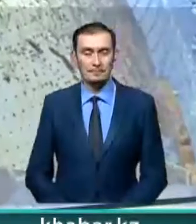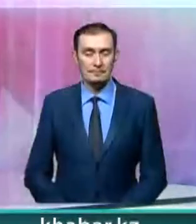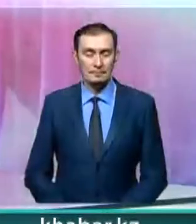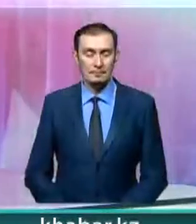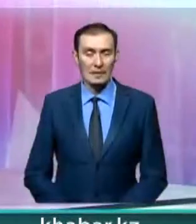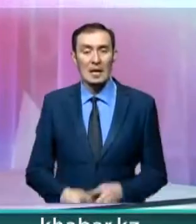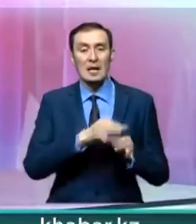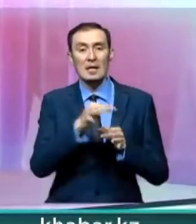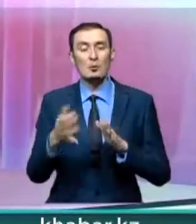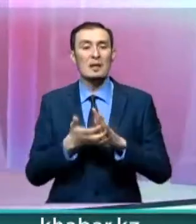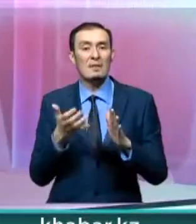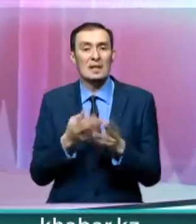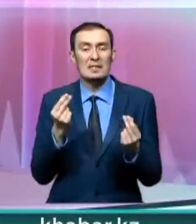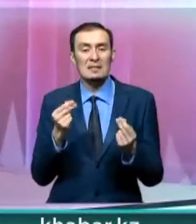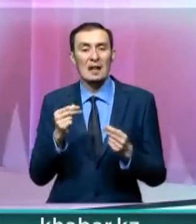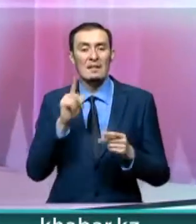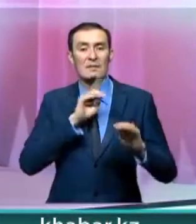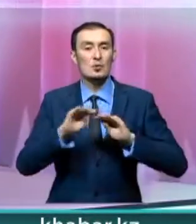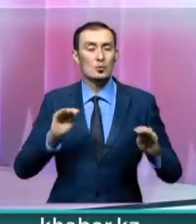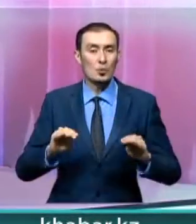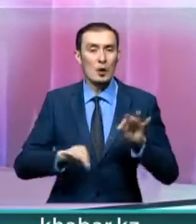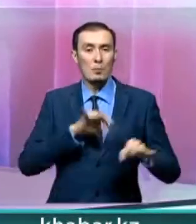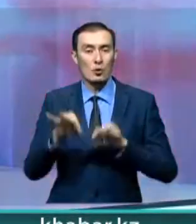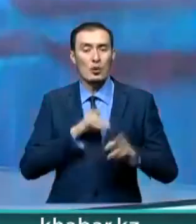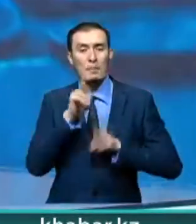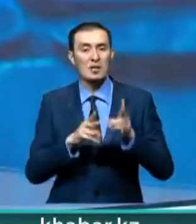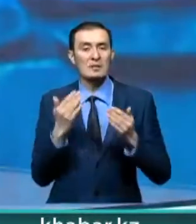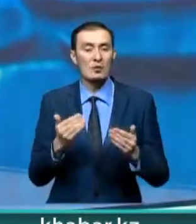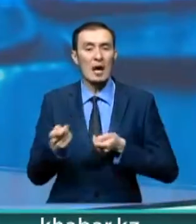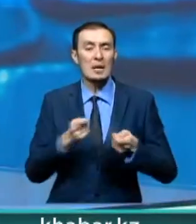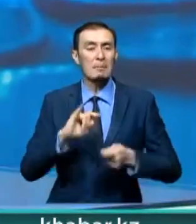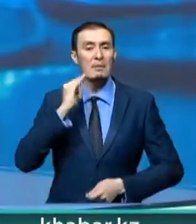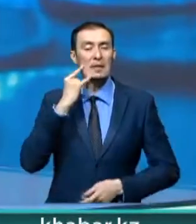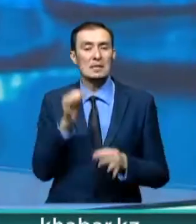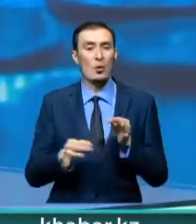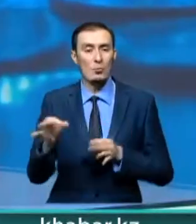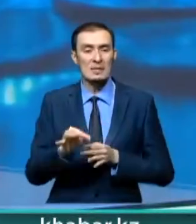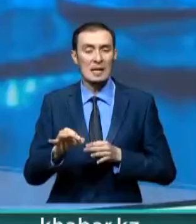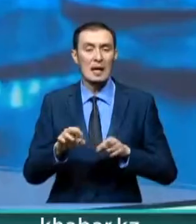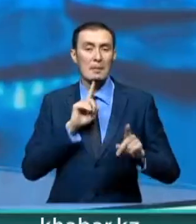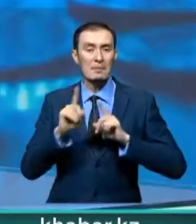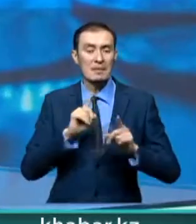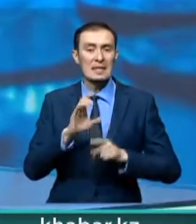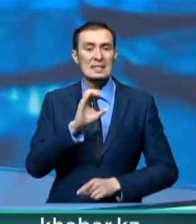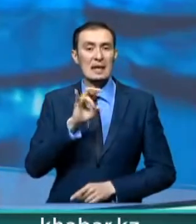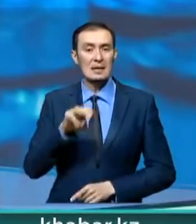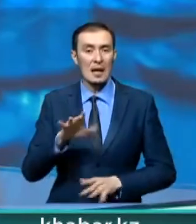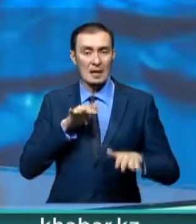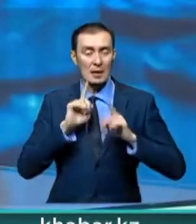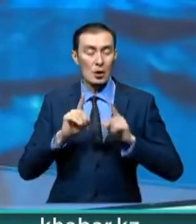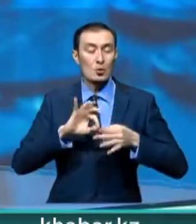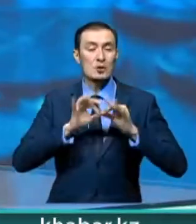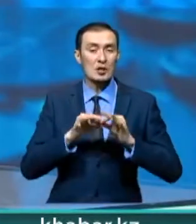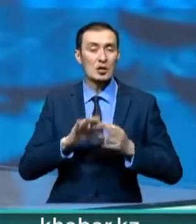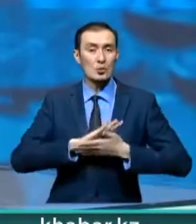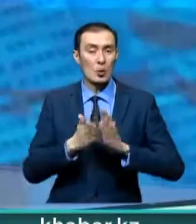регионом не хватает средств на инфраструктурные проекты пожаловался сегодня аким павлодарской области на правительственном часе в сенате усложнять ситуацию